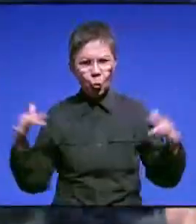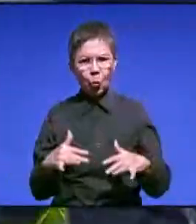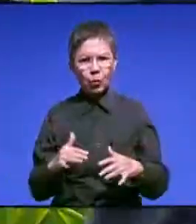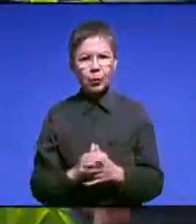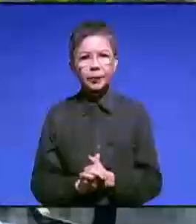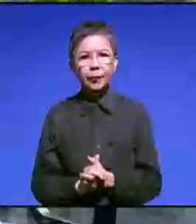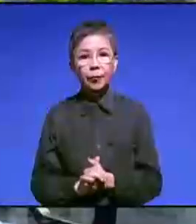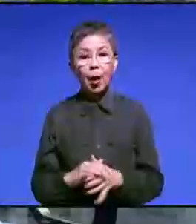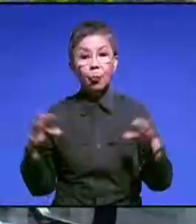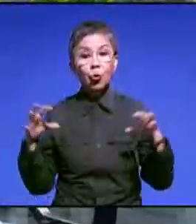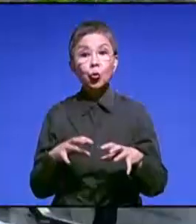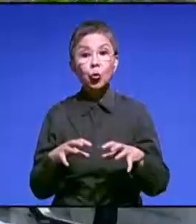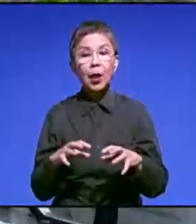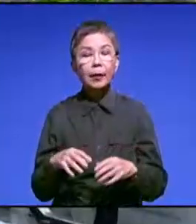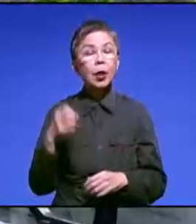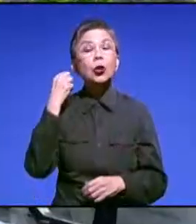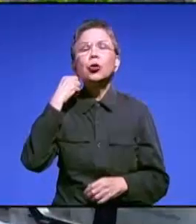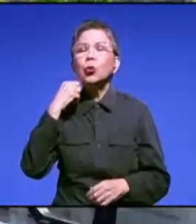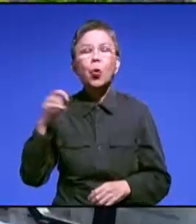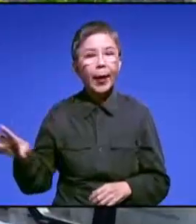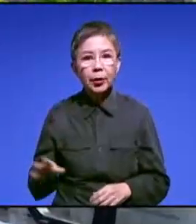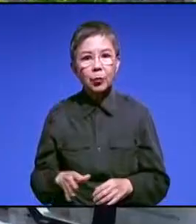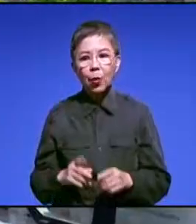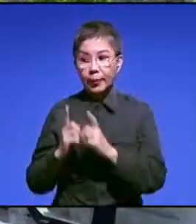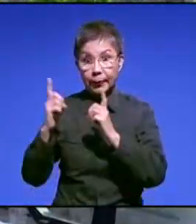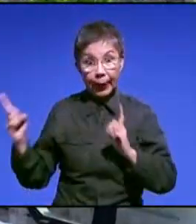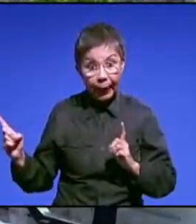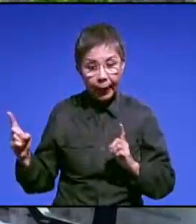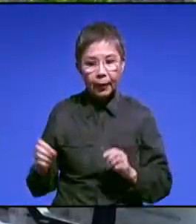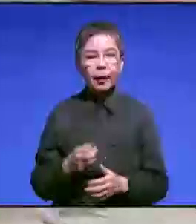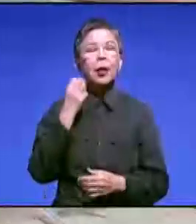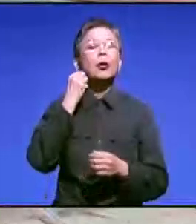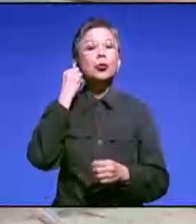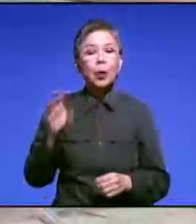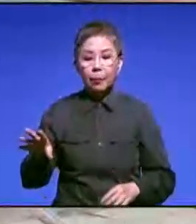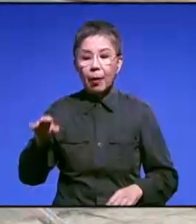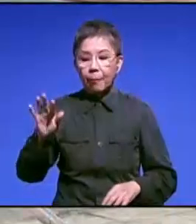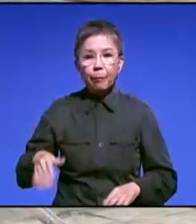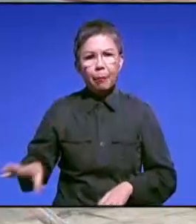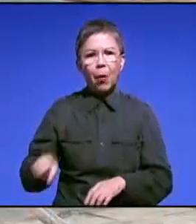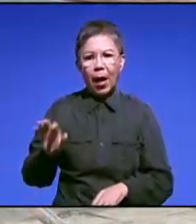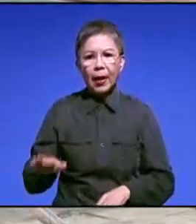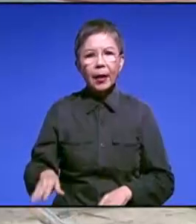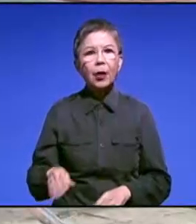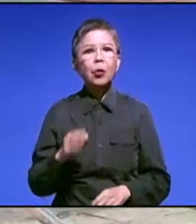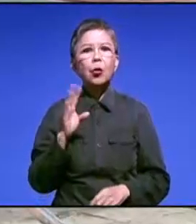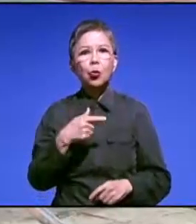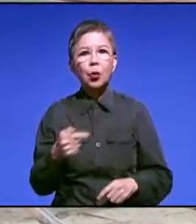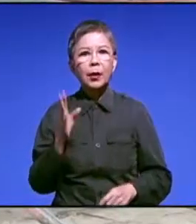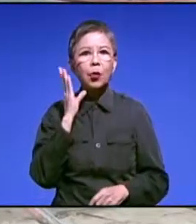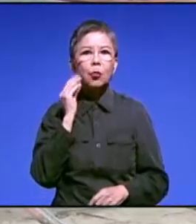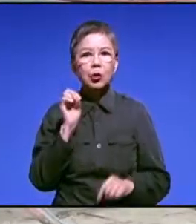banyak warga yang hanya berkerumun dan mengabaikan protokol jaga jarak fisik bahkan membawa anak-anak berusia kurang dari sembilan